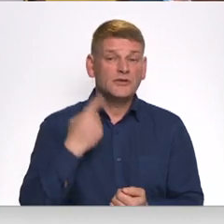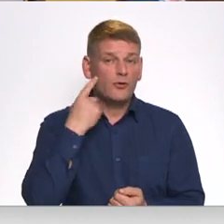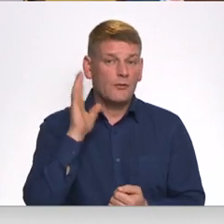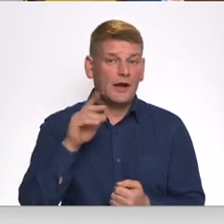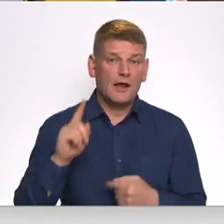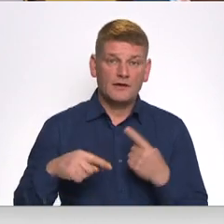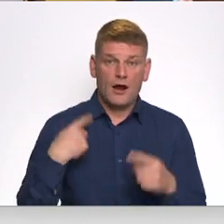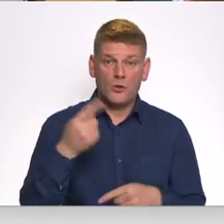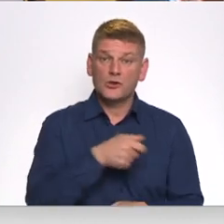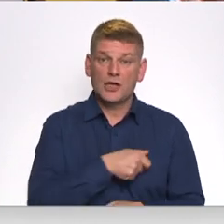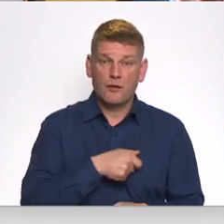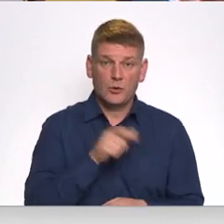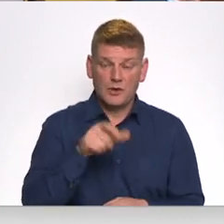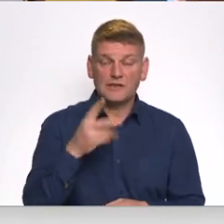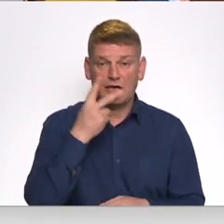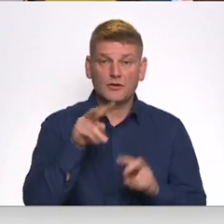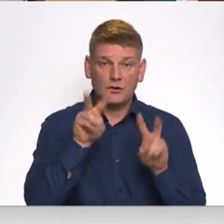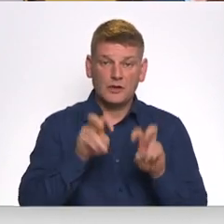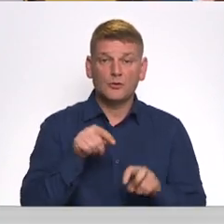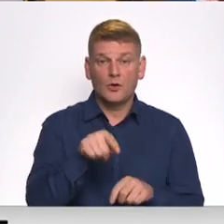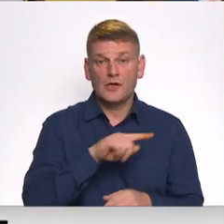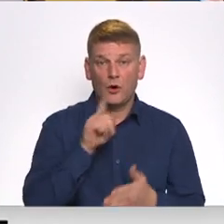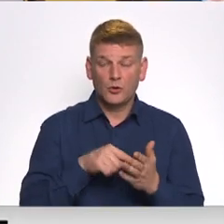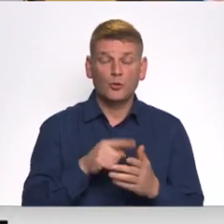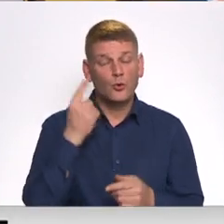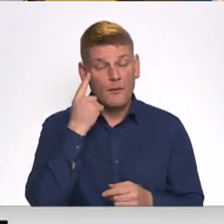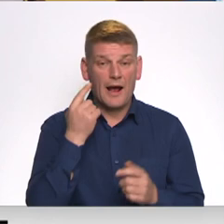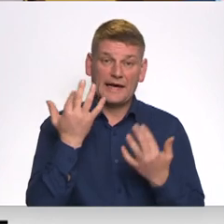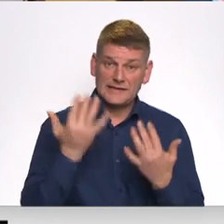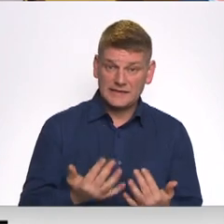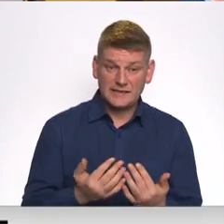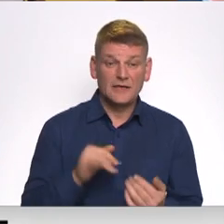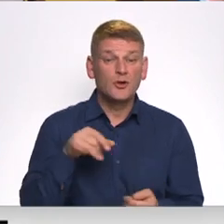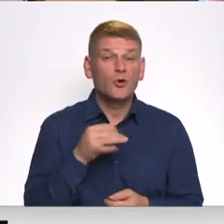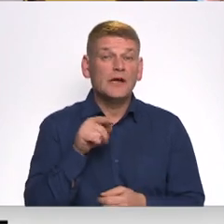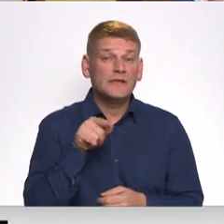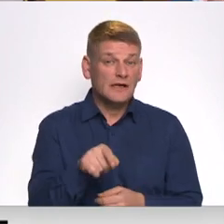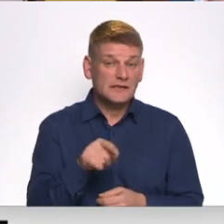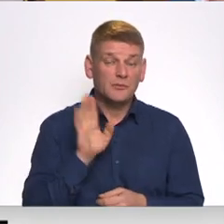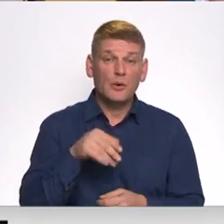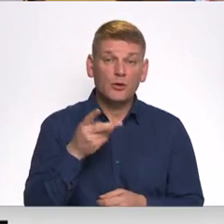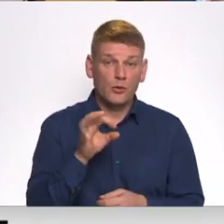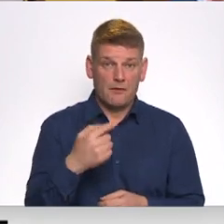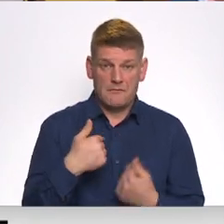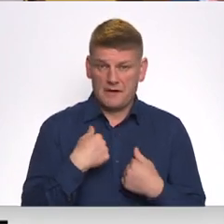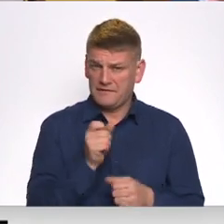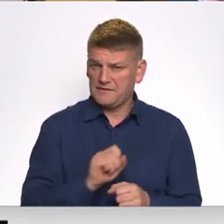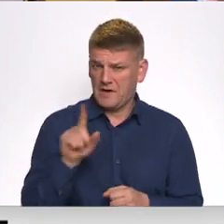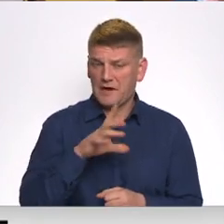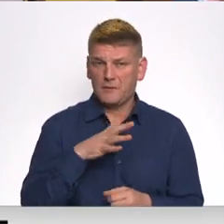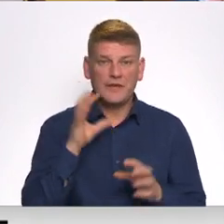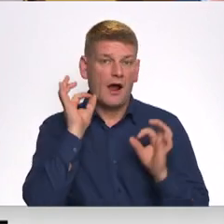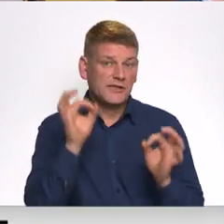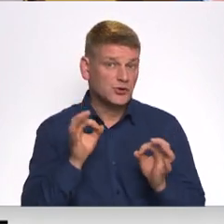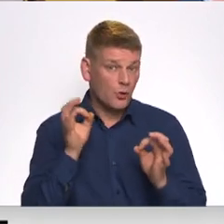nākošie deputāti skata to jautājumu un domā un risina, jo tas, par ko man visvairāk bija aizdomas,